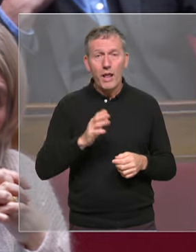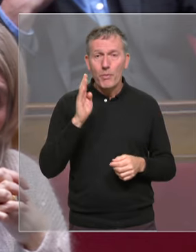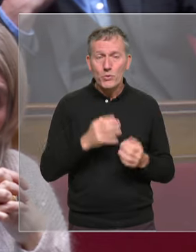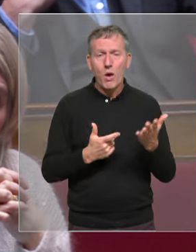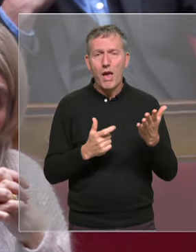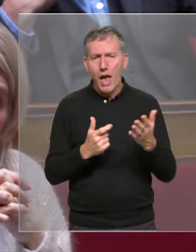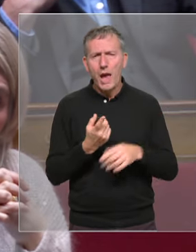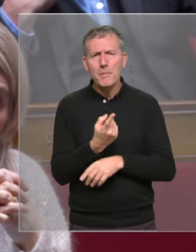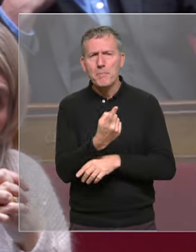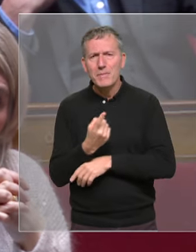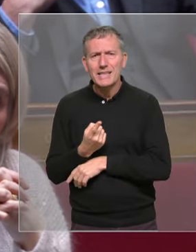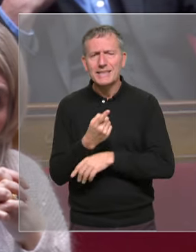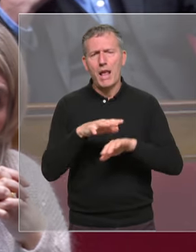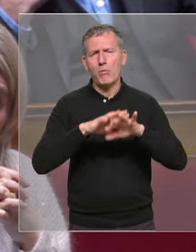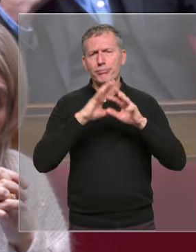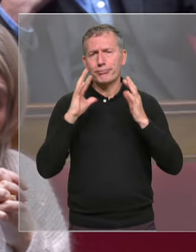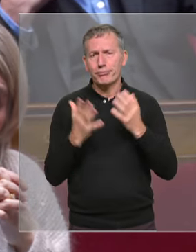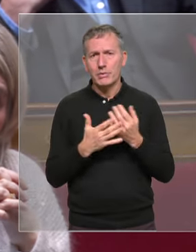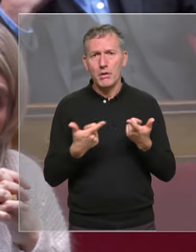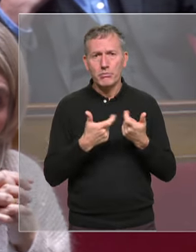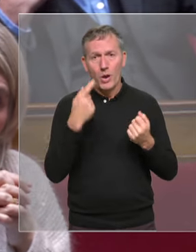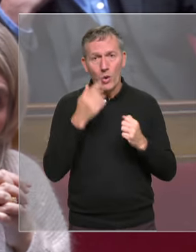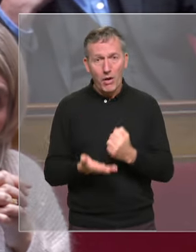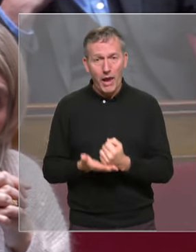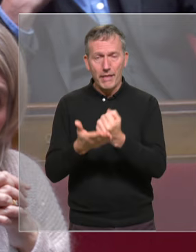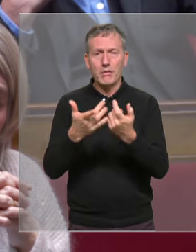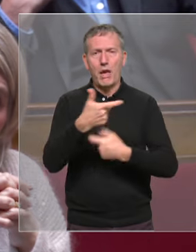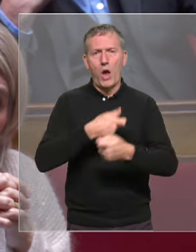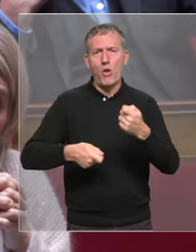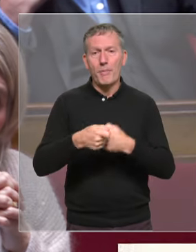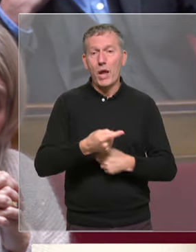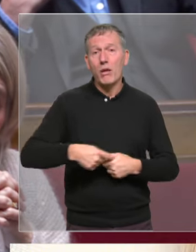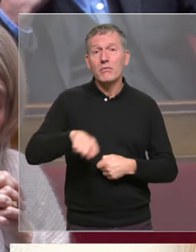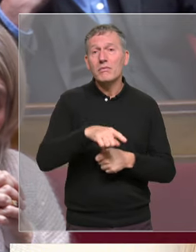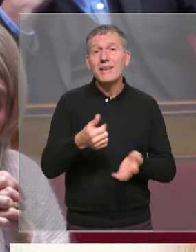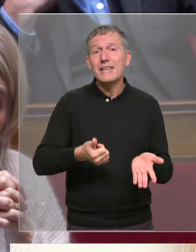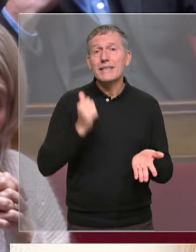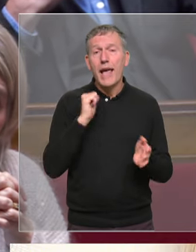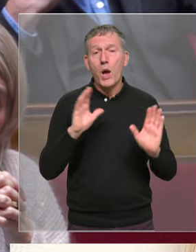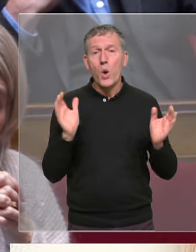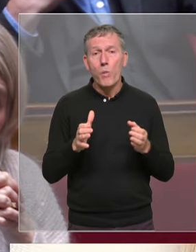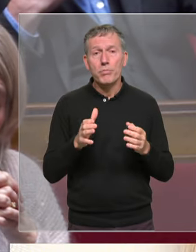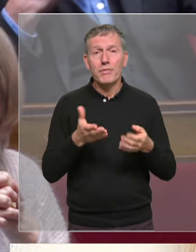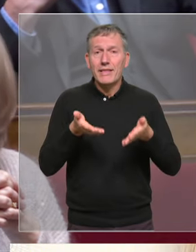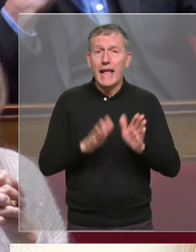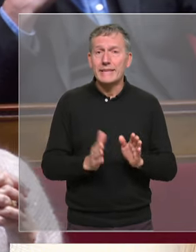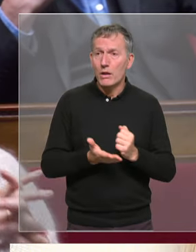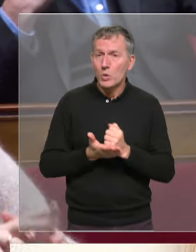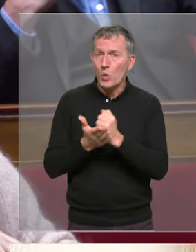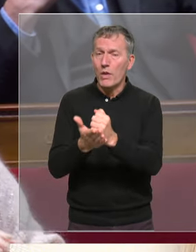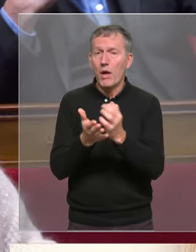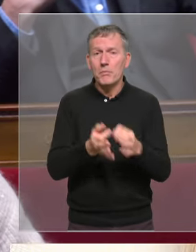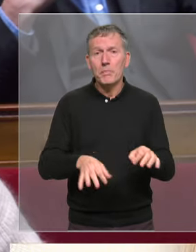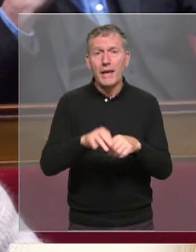longue portée, de munitions et d'aide économique. Quelles décisions collectives ont été prises hier pour augmenter notre soutien à l'Ukraine ? Quel